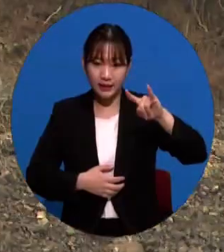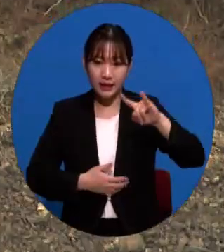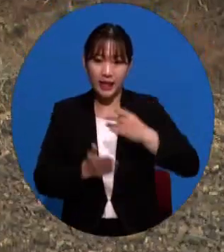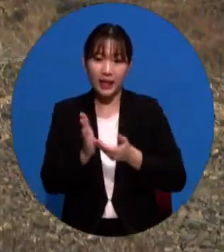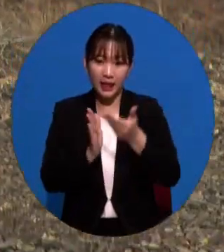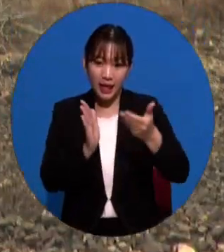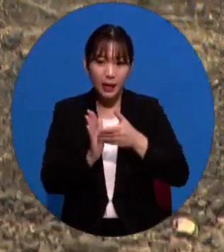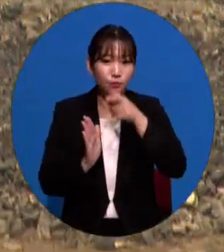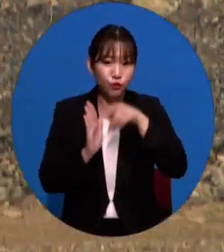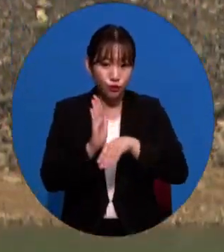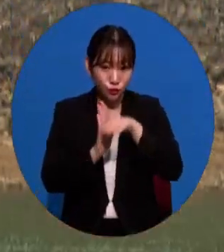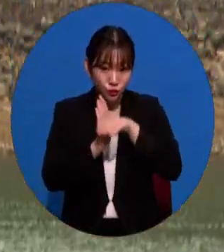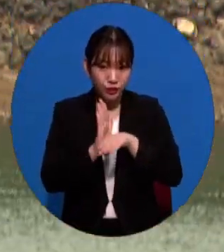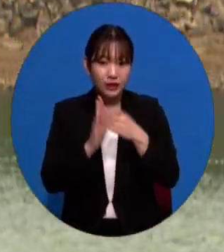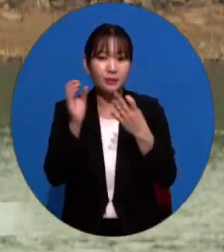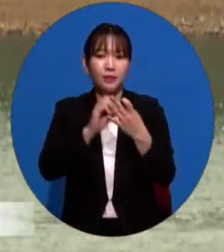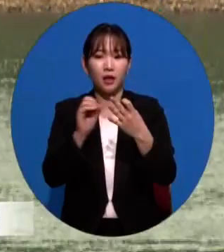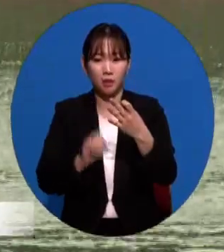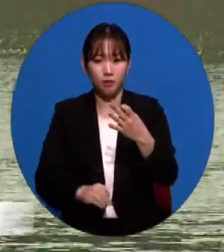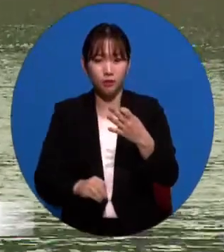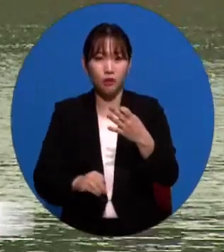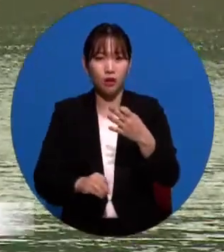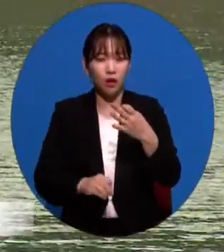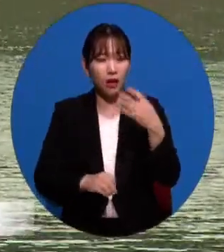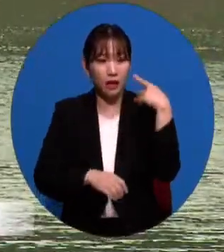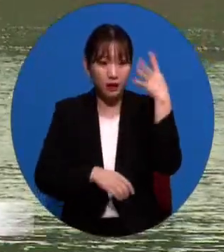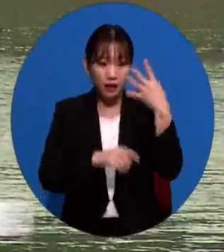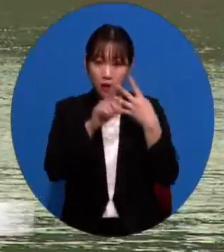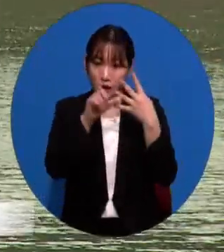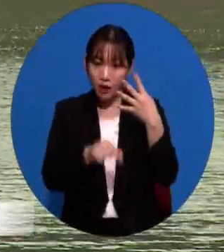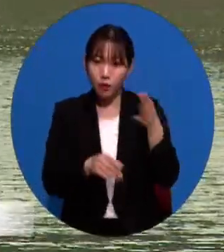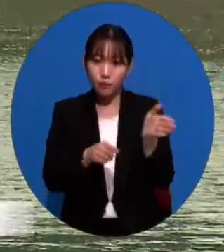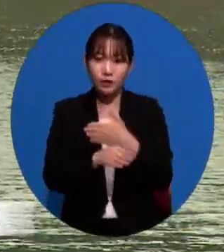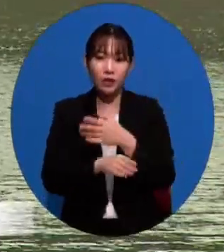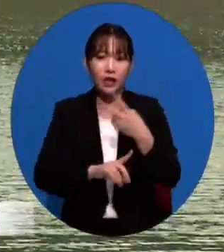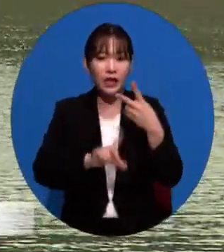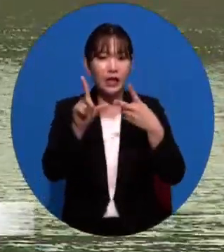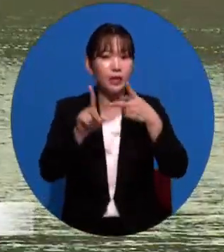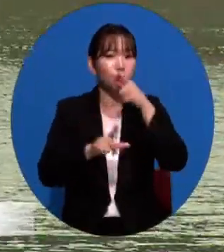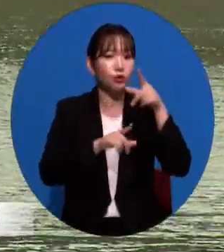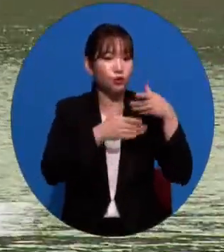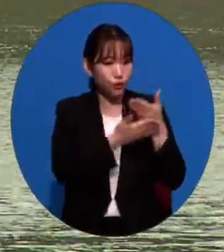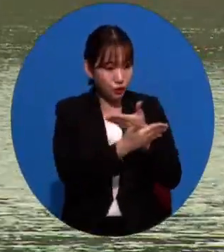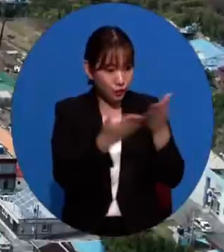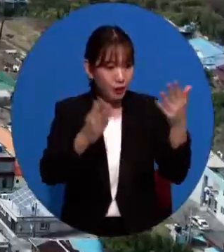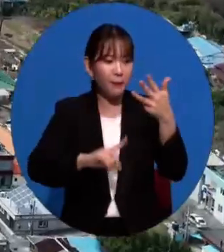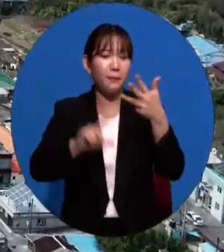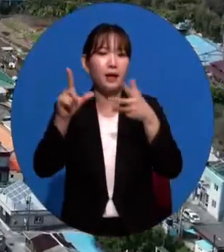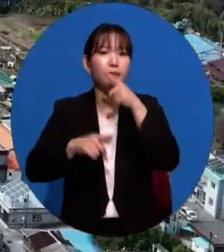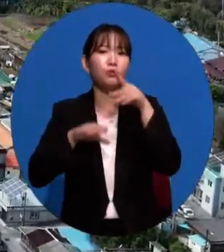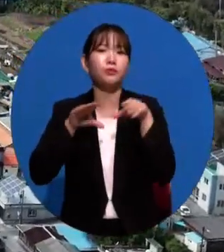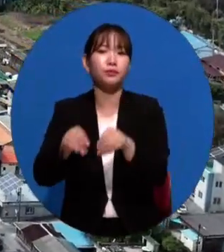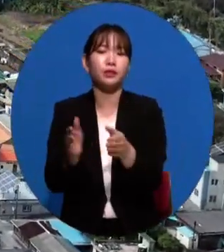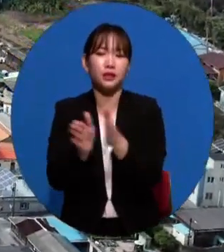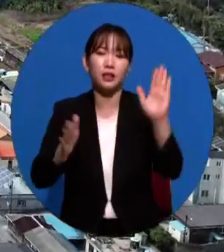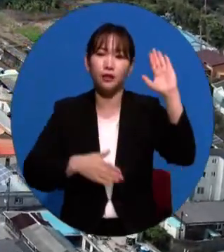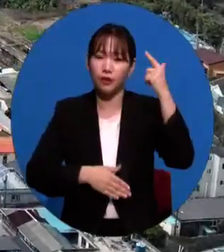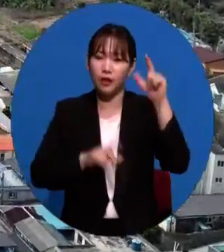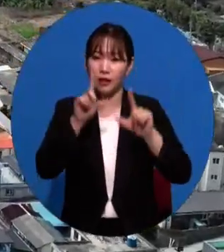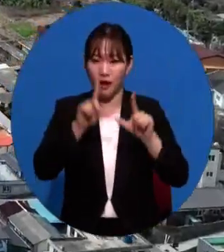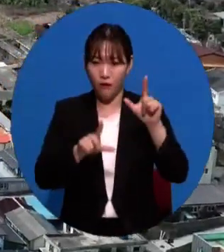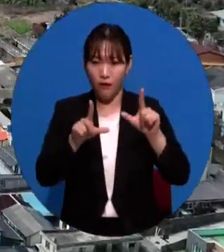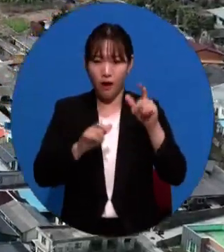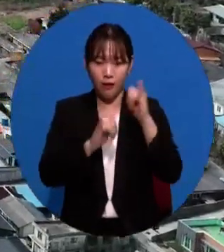14%. 가뭄이 지속될 경우 당장 다음 달부터는 2일 급수 8일 단수에 들어가야 합니다. 역대급 가뭄에